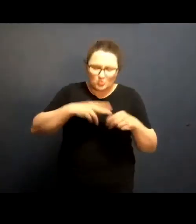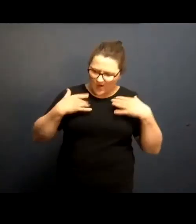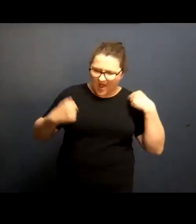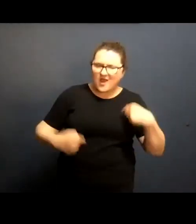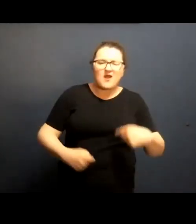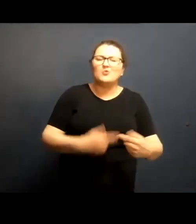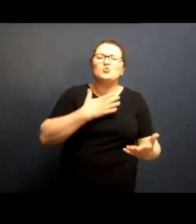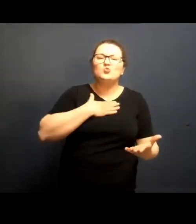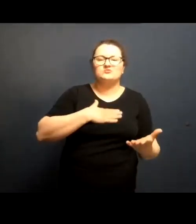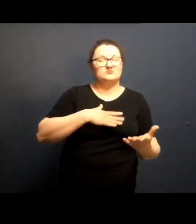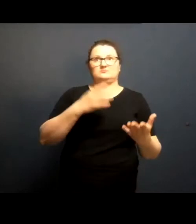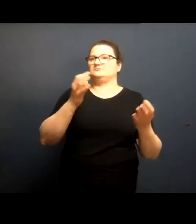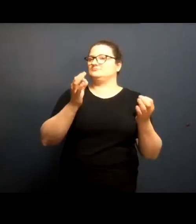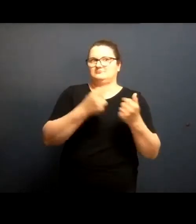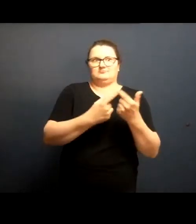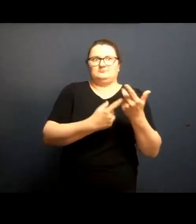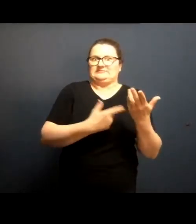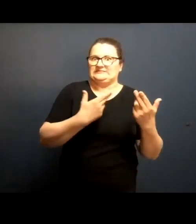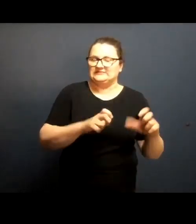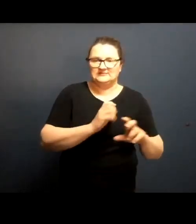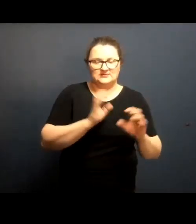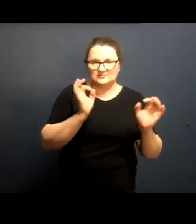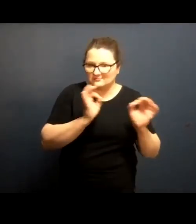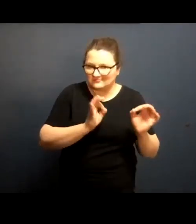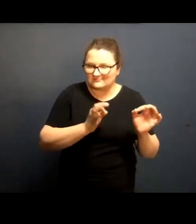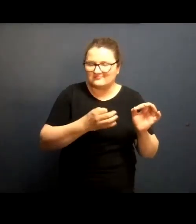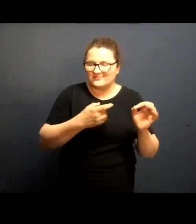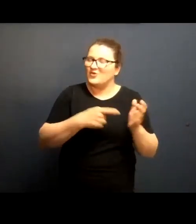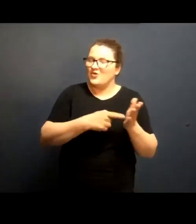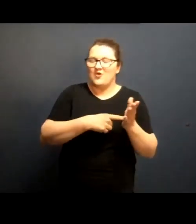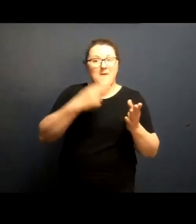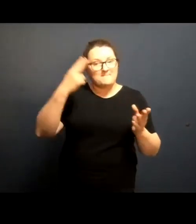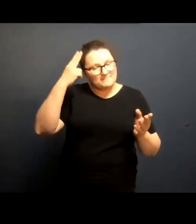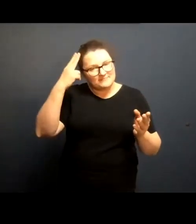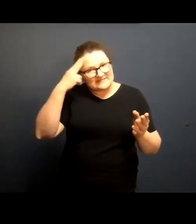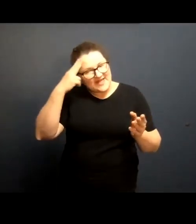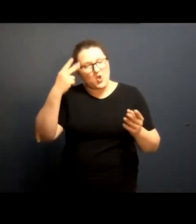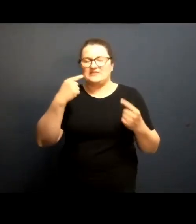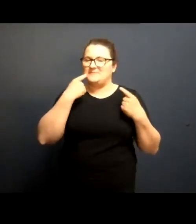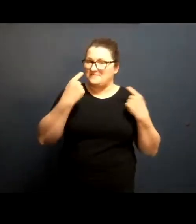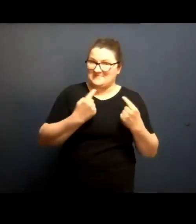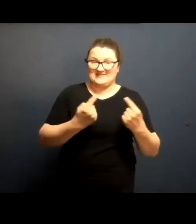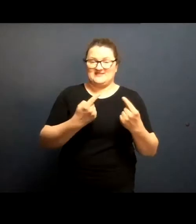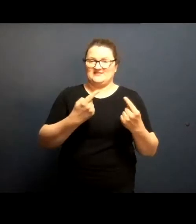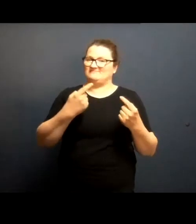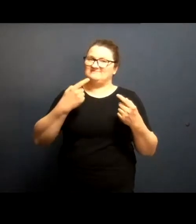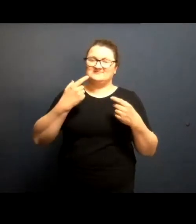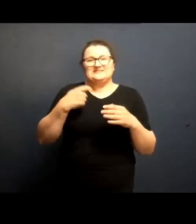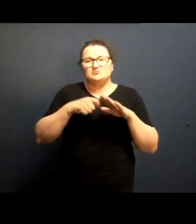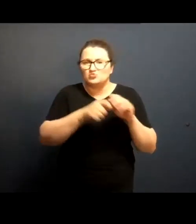kompletna katastrofa, więc to tak naprawdę te mity, stereotypy, ta opresja piękna, takich